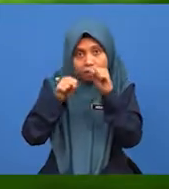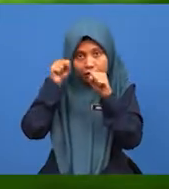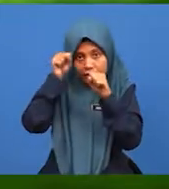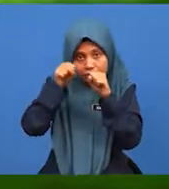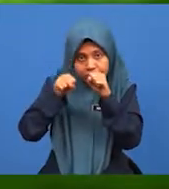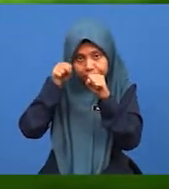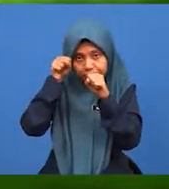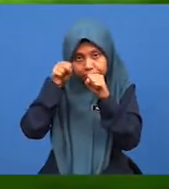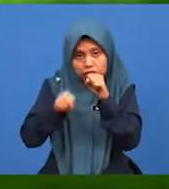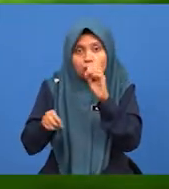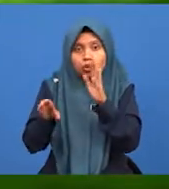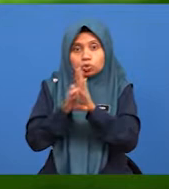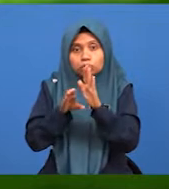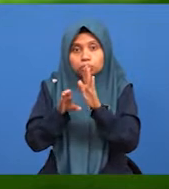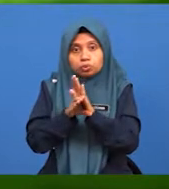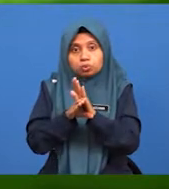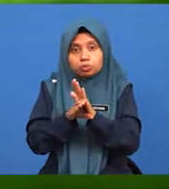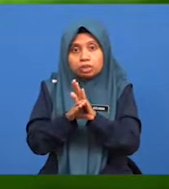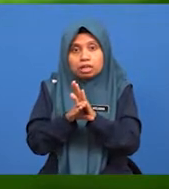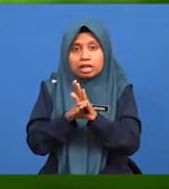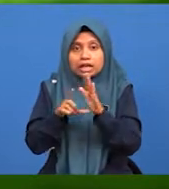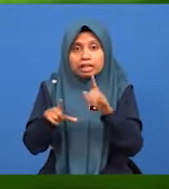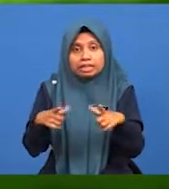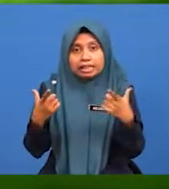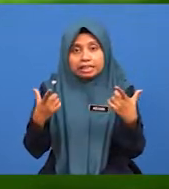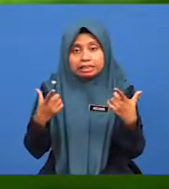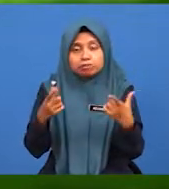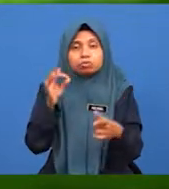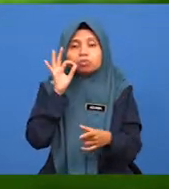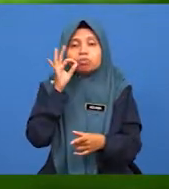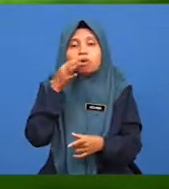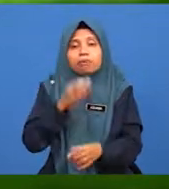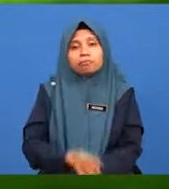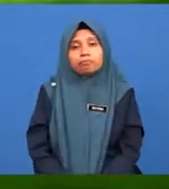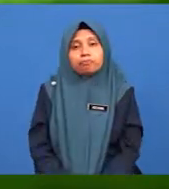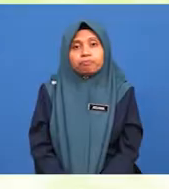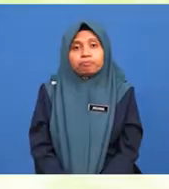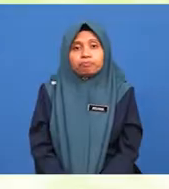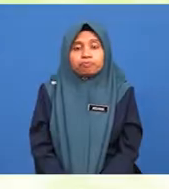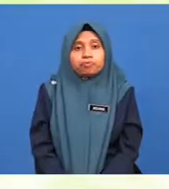Mari kita lihat contoh-contoh penggunaan penjodoh bilangan buah.